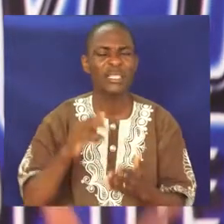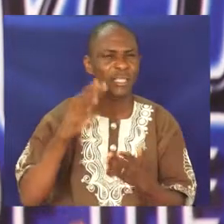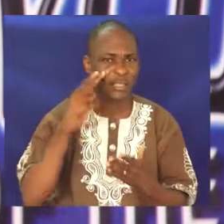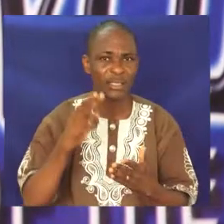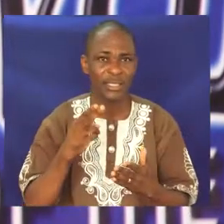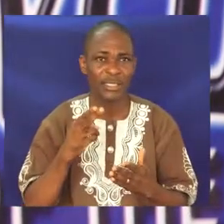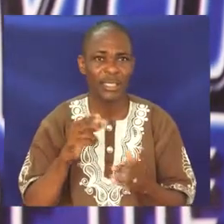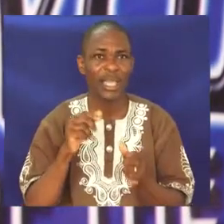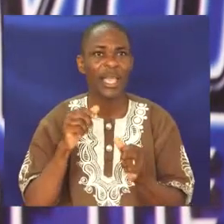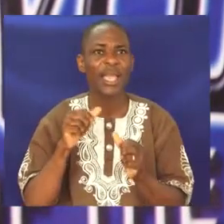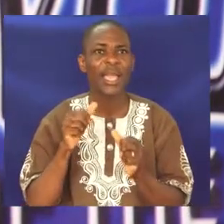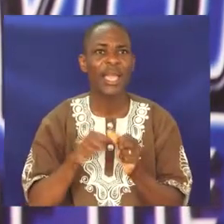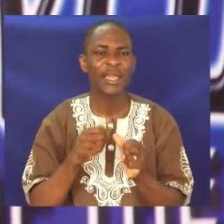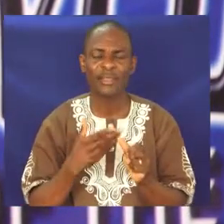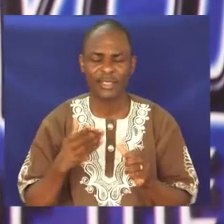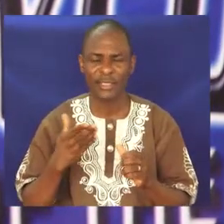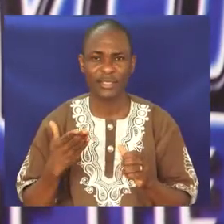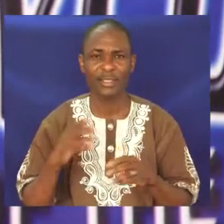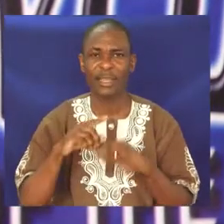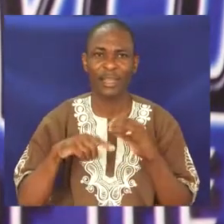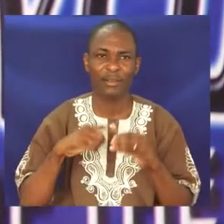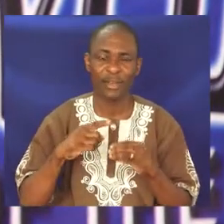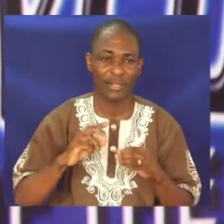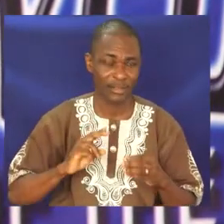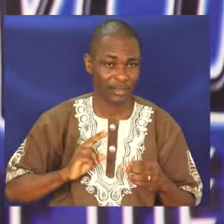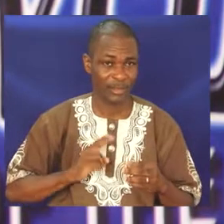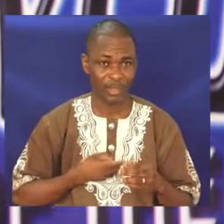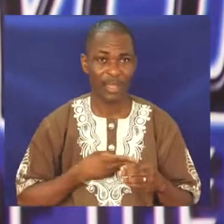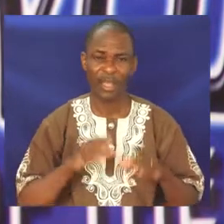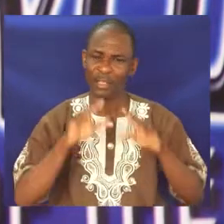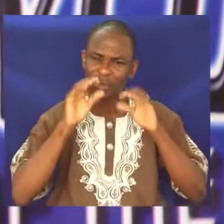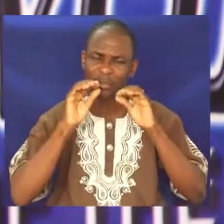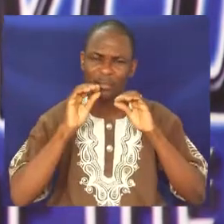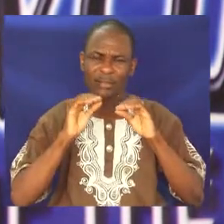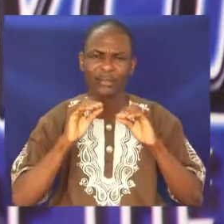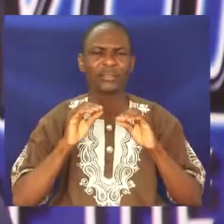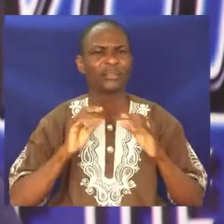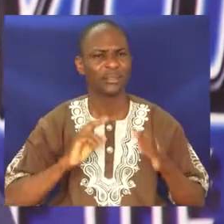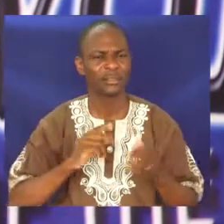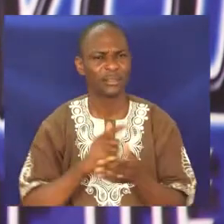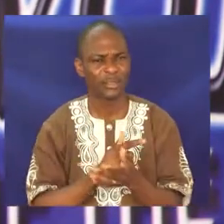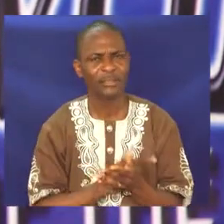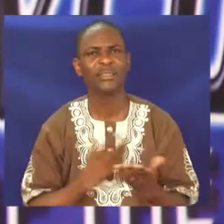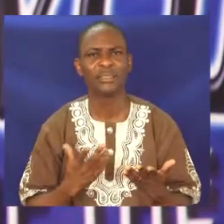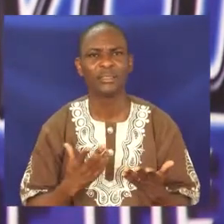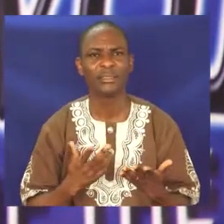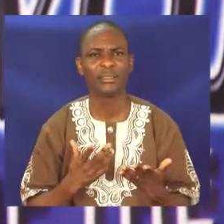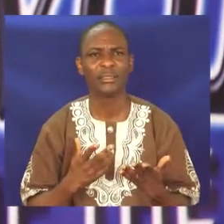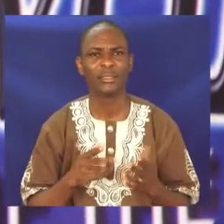ama atwa ye ho ahia nyina aye enkyerekyere na obi biara a wabie na koma mu ene na adwene mu se obesua